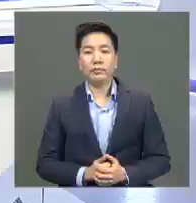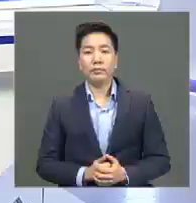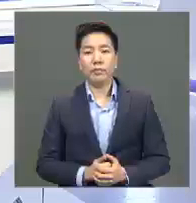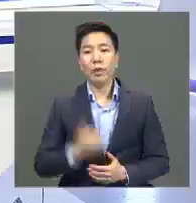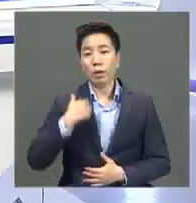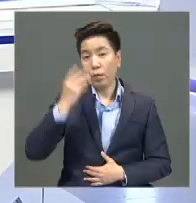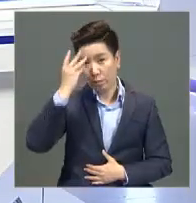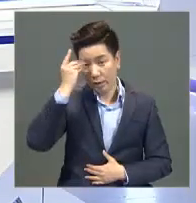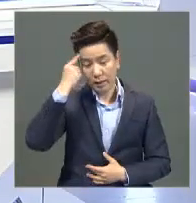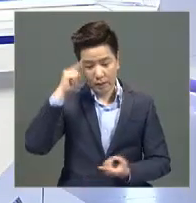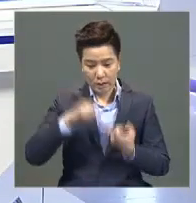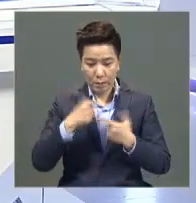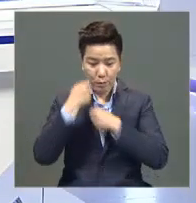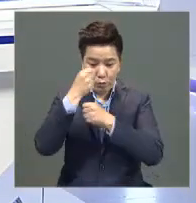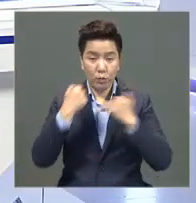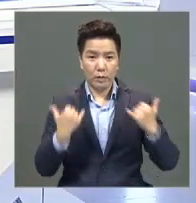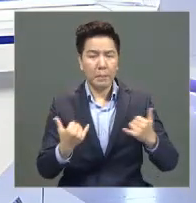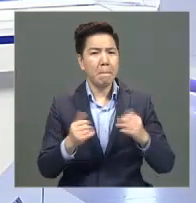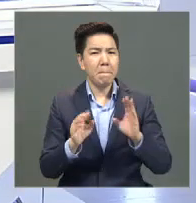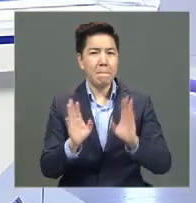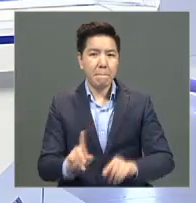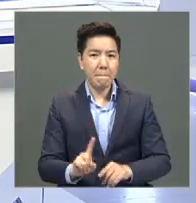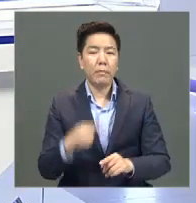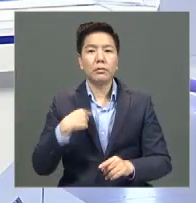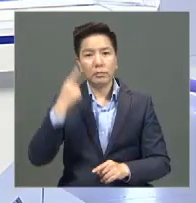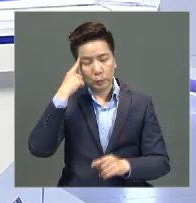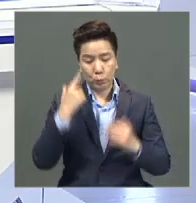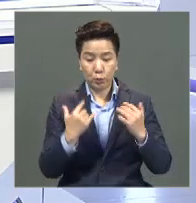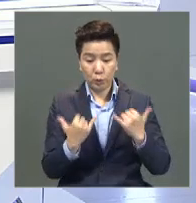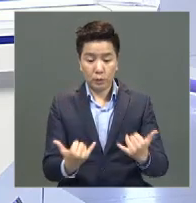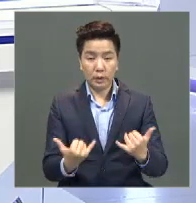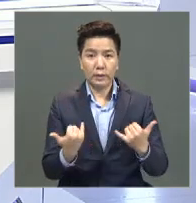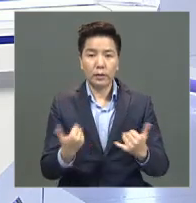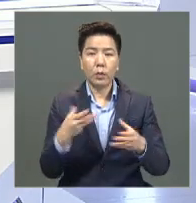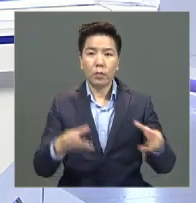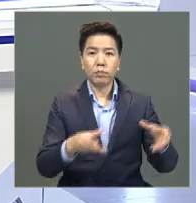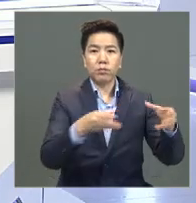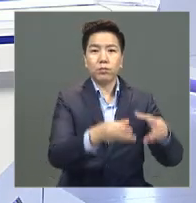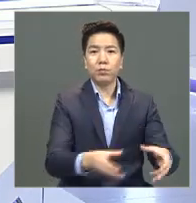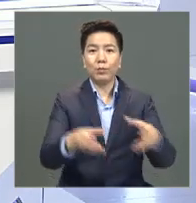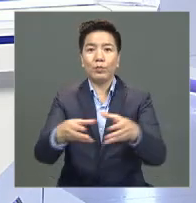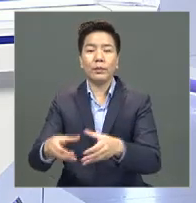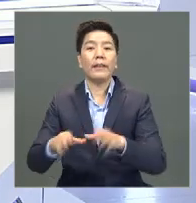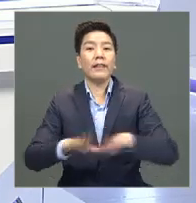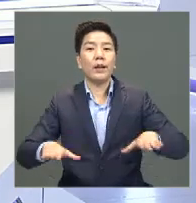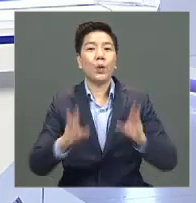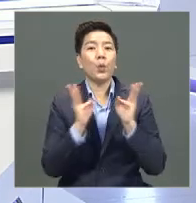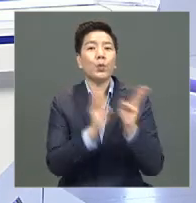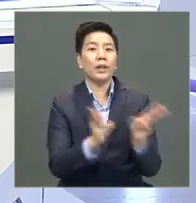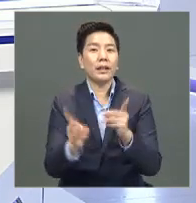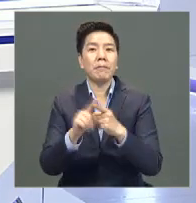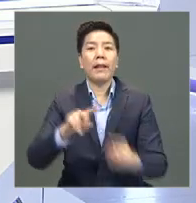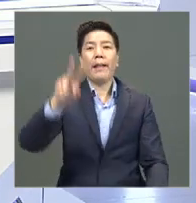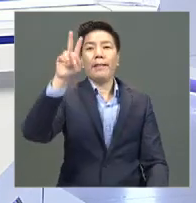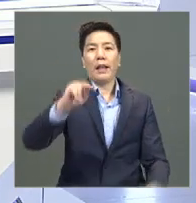ส่วนความคิดเห็นนะคะว่าอาการชุมนุมปัจจุบันนี้เป็นยังไงเราก็ต้องยอมรับว่าณวันนี้เนี่ยเวลาที่มีการชุมนุมกันนะคะน้องๆก็จะใช้วิธีเรื่อง